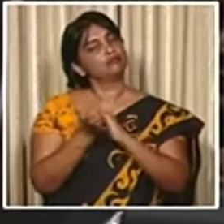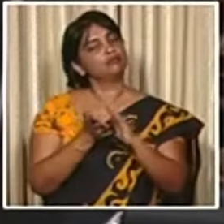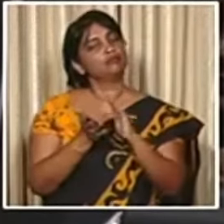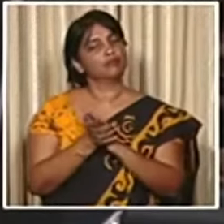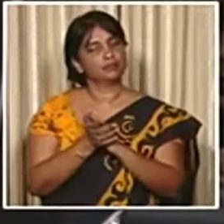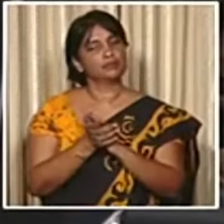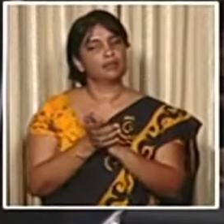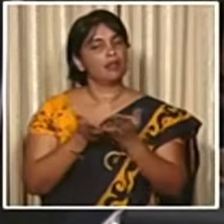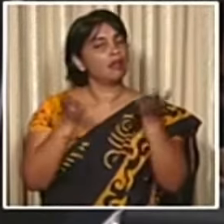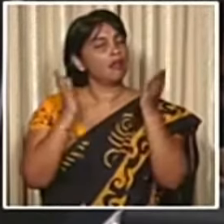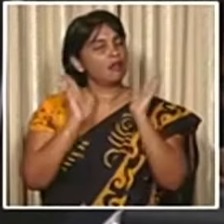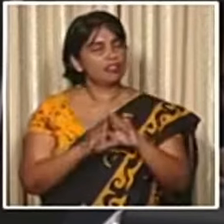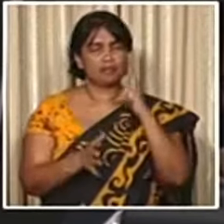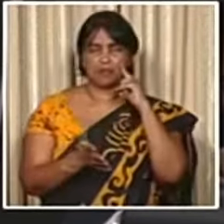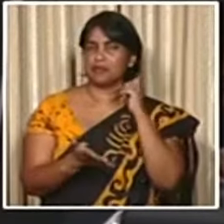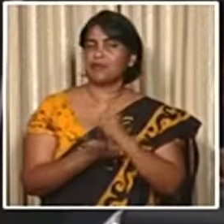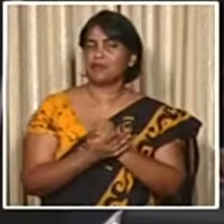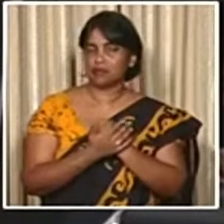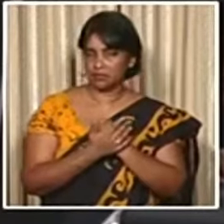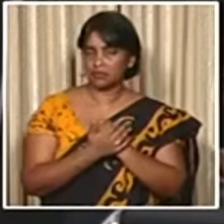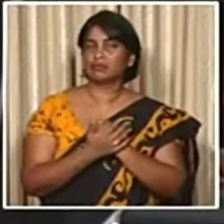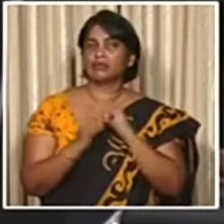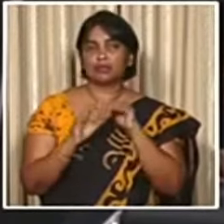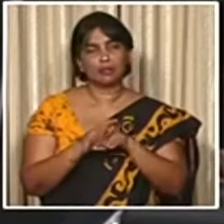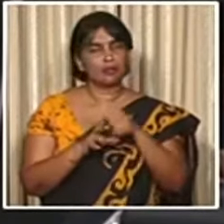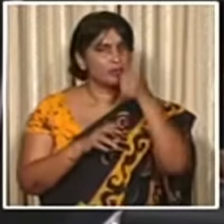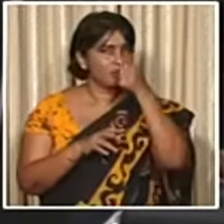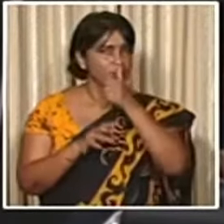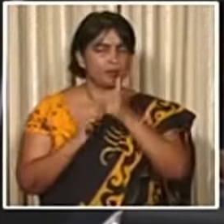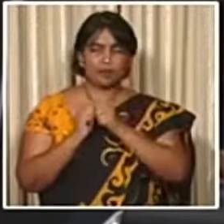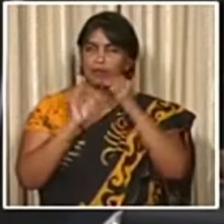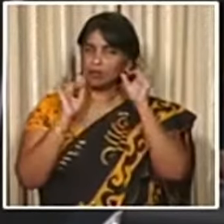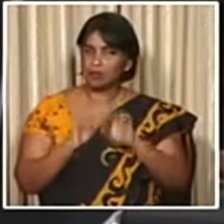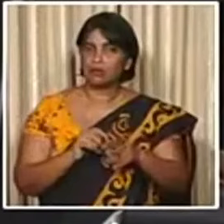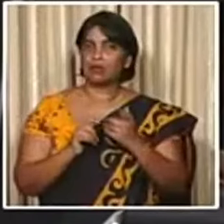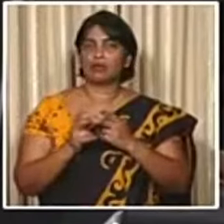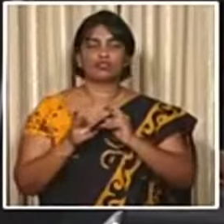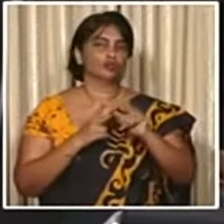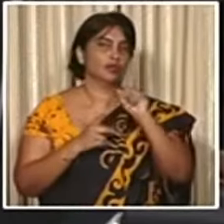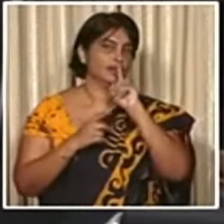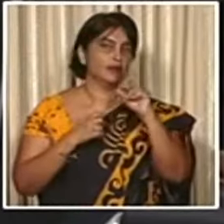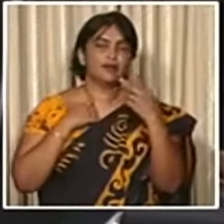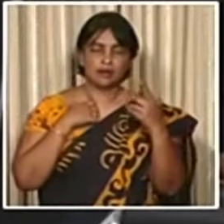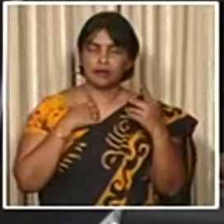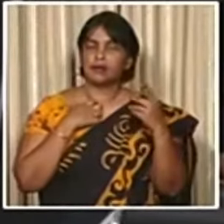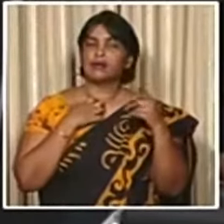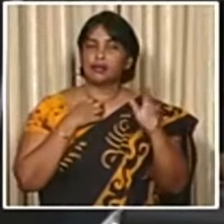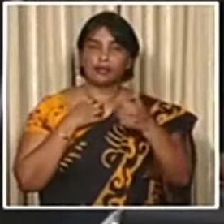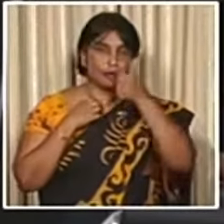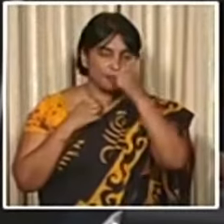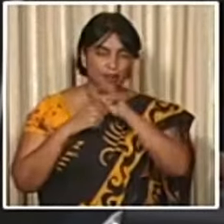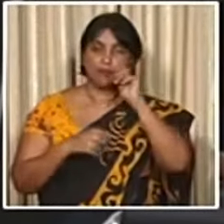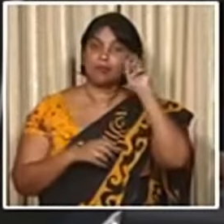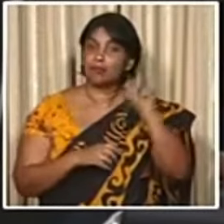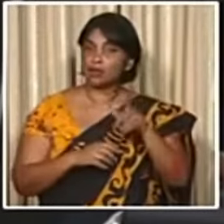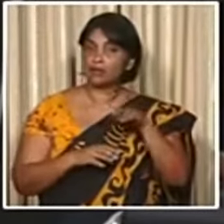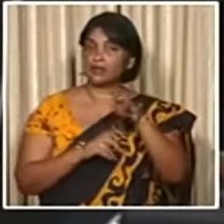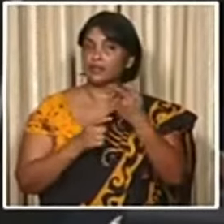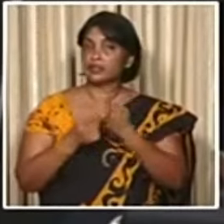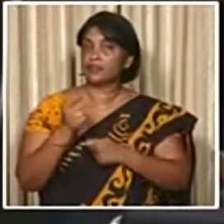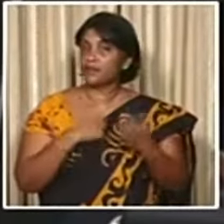දීලා අන්තිමම අමාරු වෙලාවට ආවොත් නැත්නම් වංචනිකව කරොත් මේක කවුරුත් එපයි කියන්නේ නැහැ සභාවෙතුමනි. වංචනික පුජ්‍යලෙක්ගේ